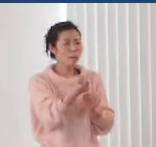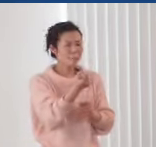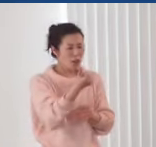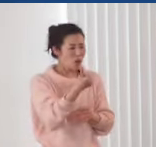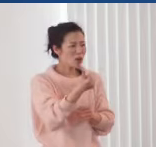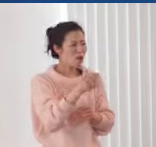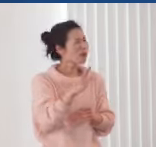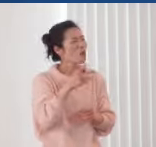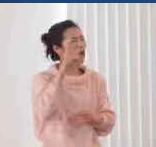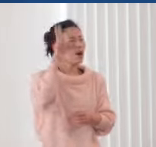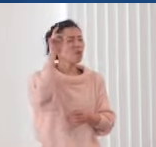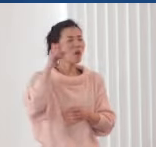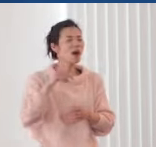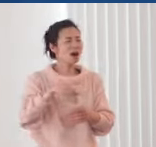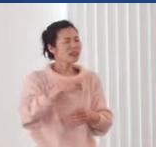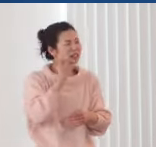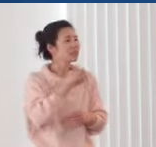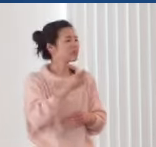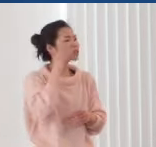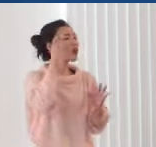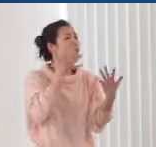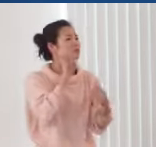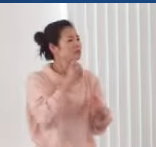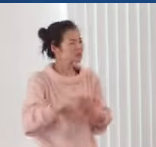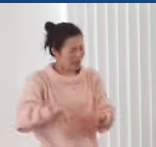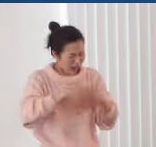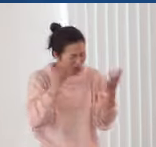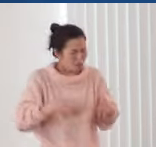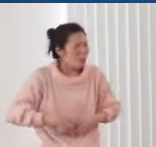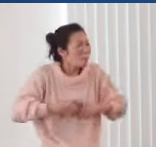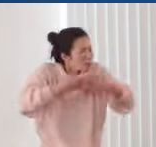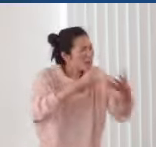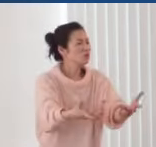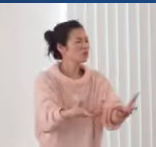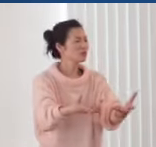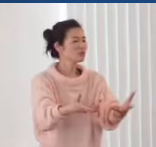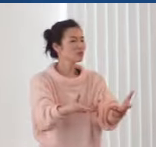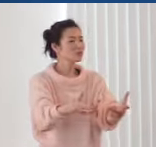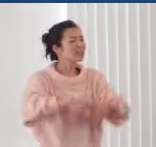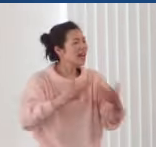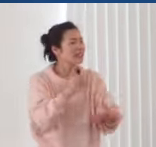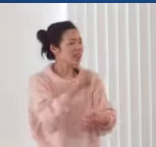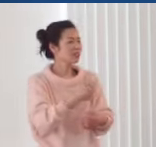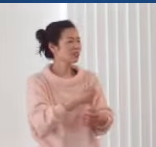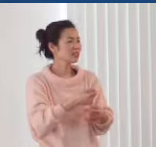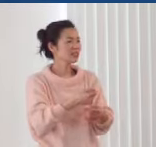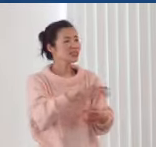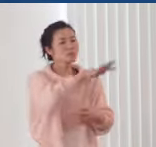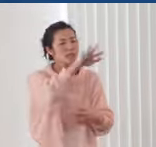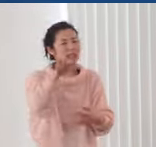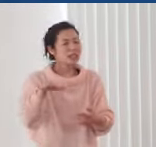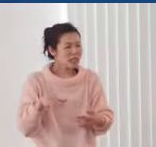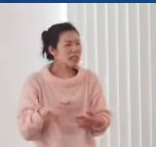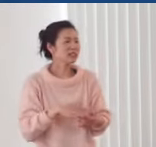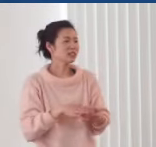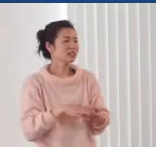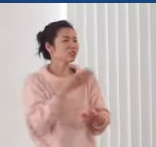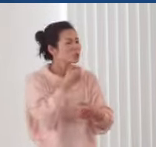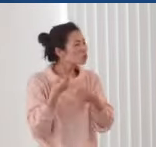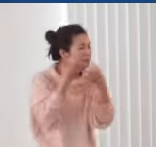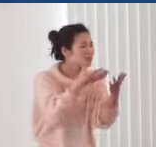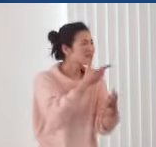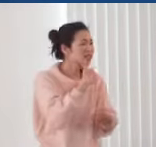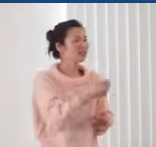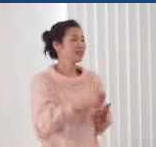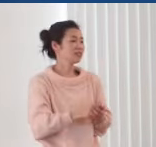なぜあの時だったのかな、なぜこの時だったのかな、なぜ神様はこうなさったのかな、ああなさったのかな。でもその疑問